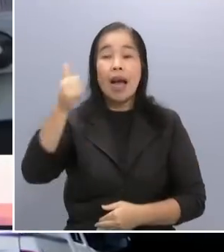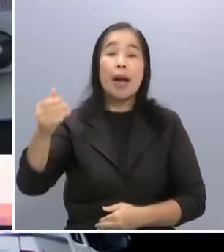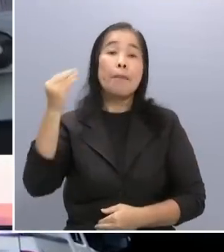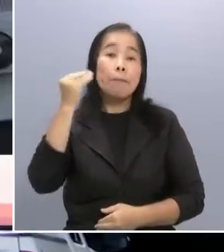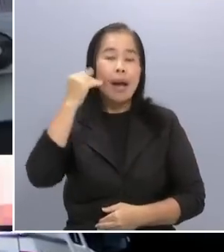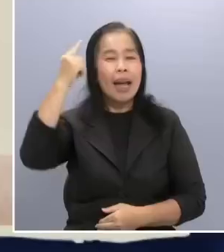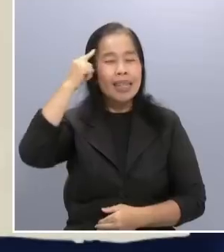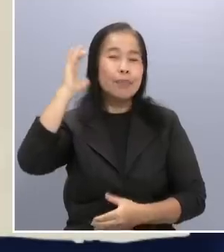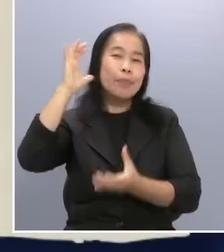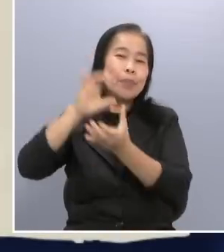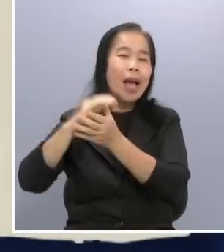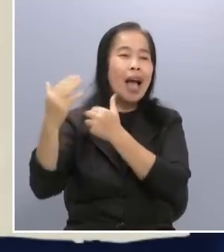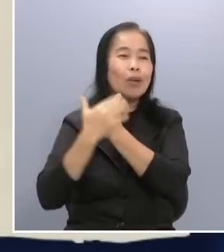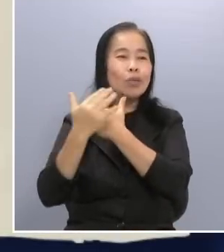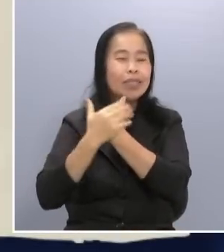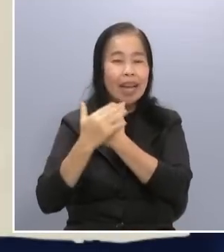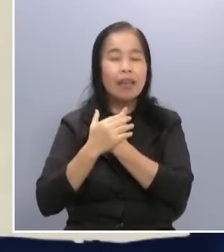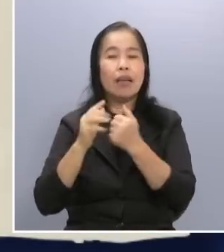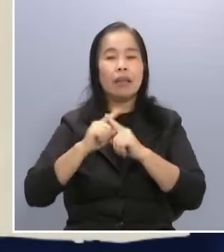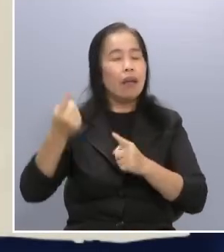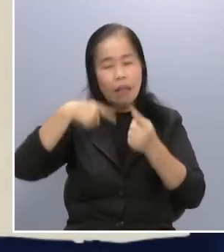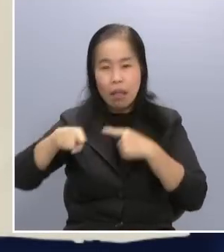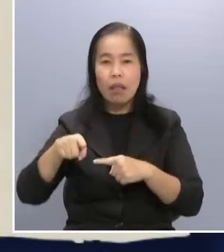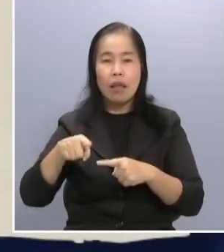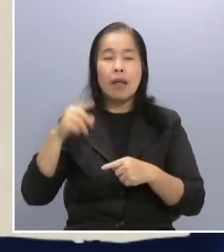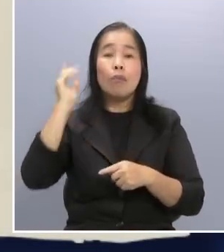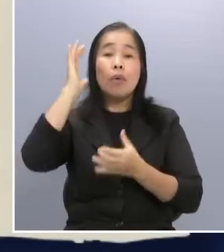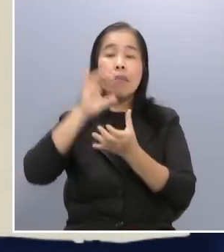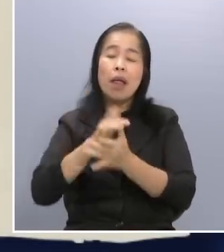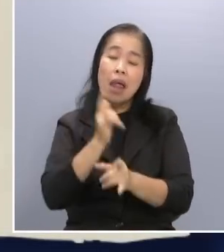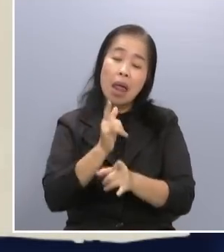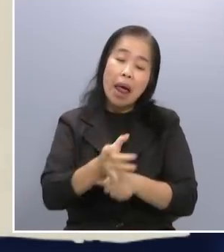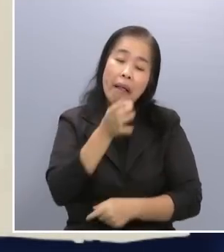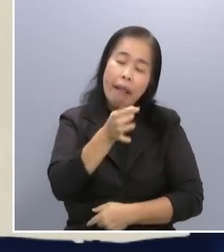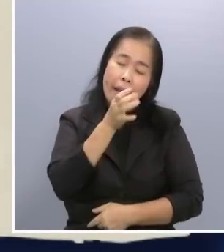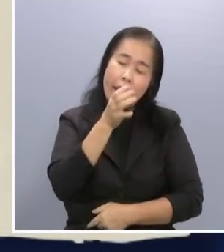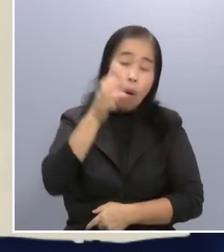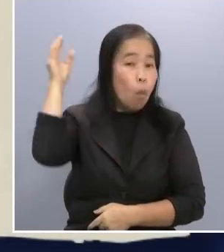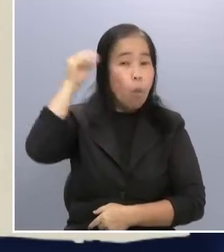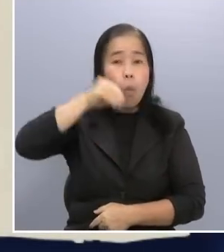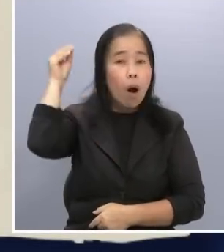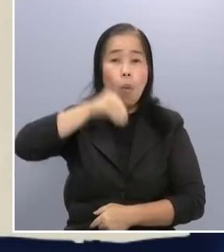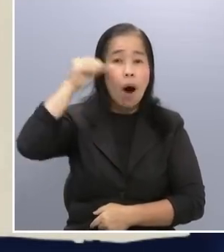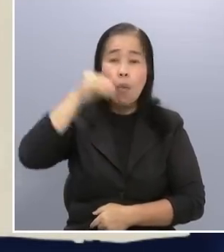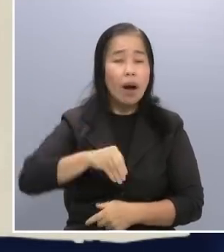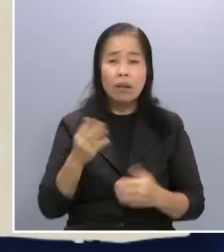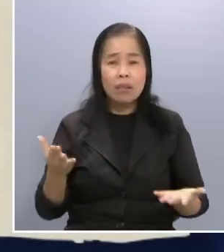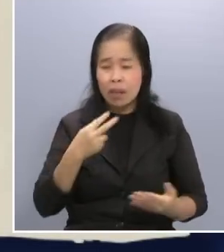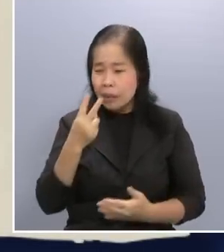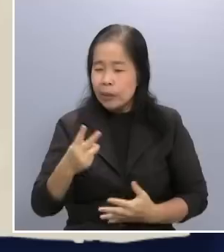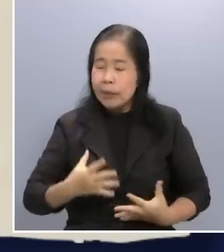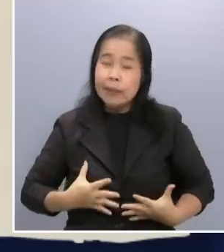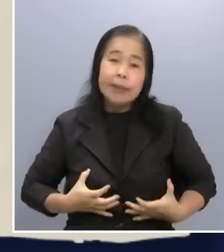ว่าเมียเนี่ยจะเอาอกเอาใจแต่กลับไปเจอสภาพเมียเนี่ยนั่งกินเหล้าเมาทุกวันมันเหมือนลำย